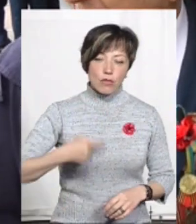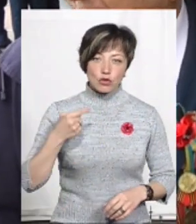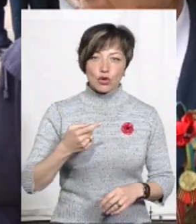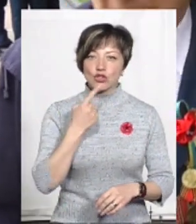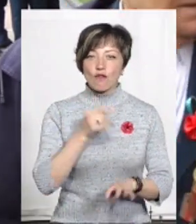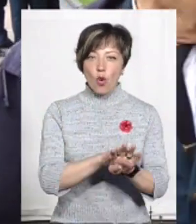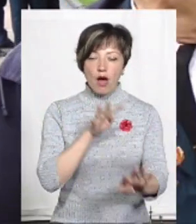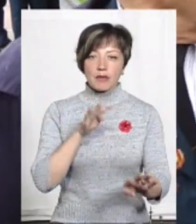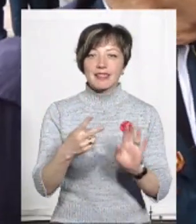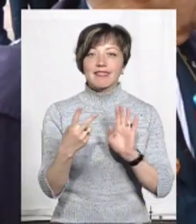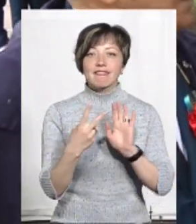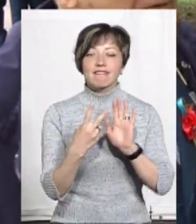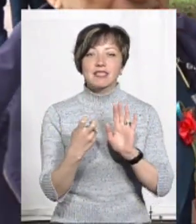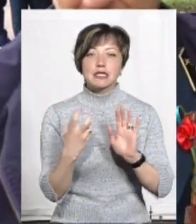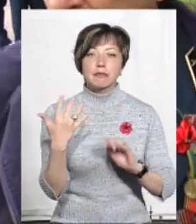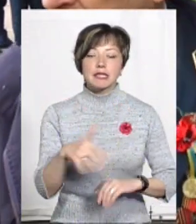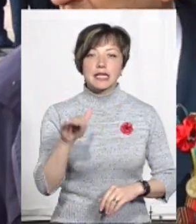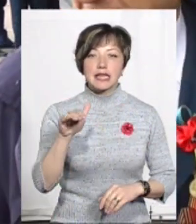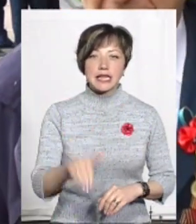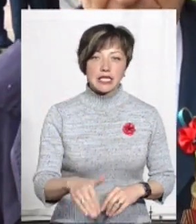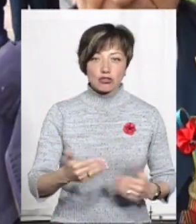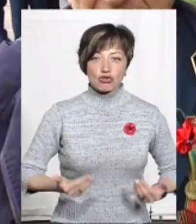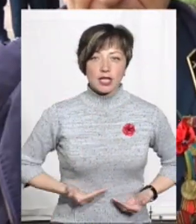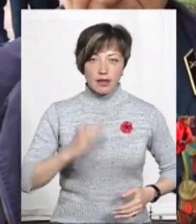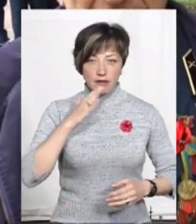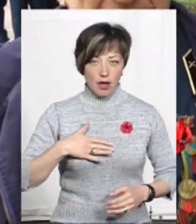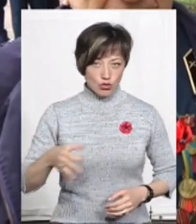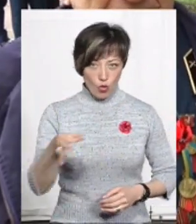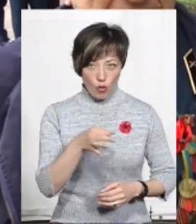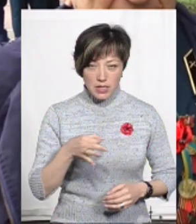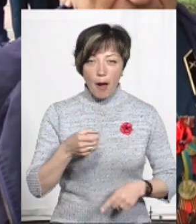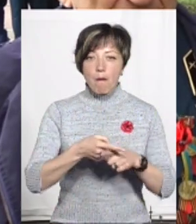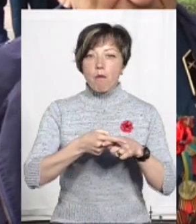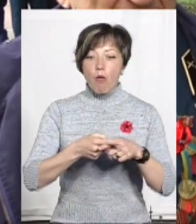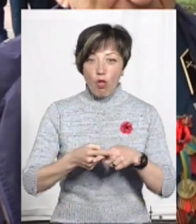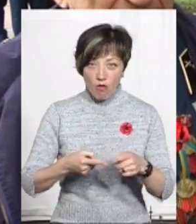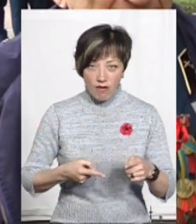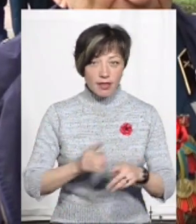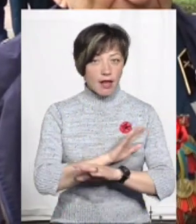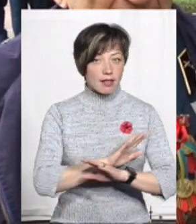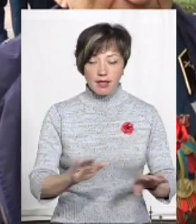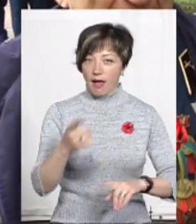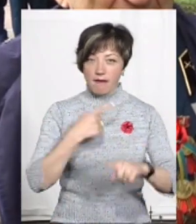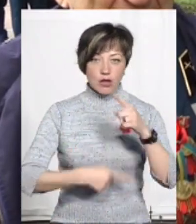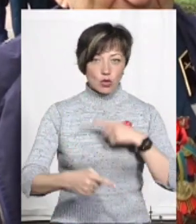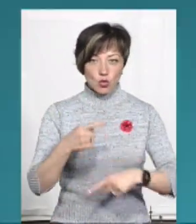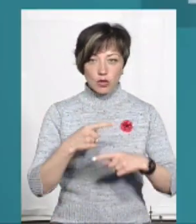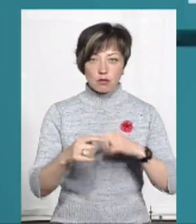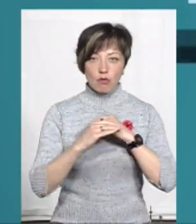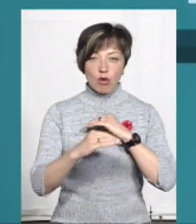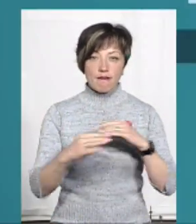армії 250 тисяч жителів нашої області. Майже половина не вернулися із полів